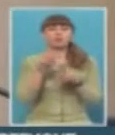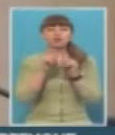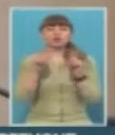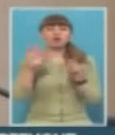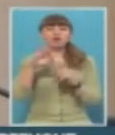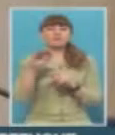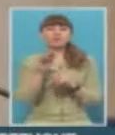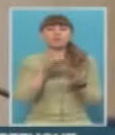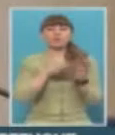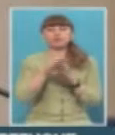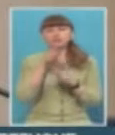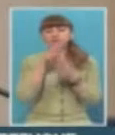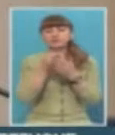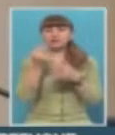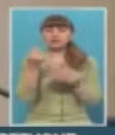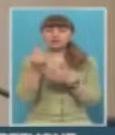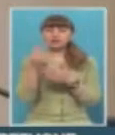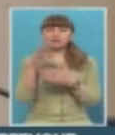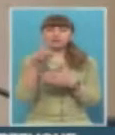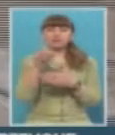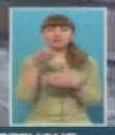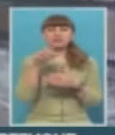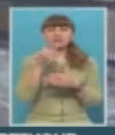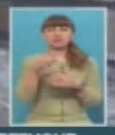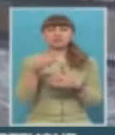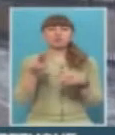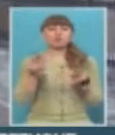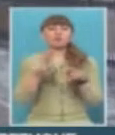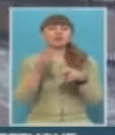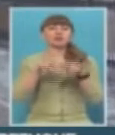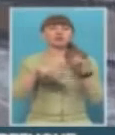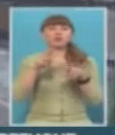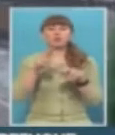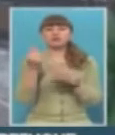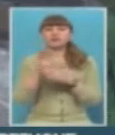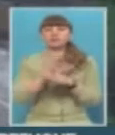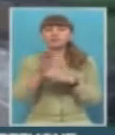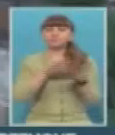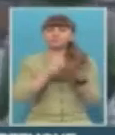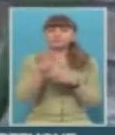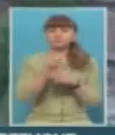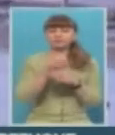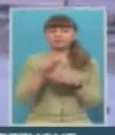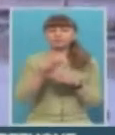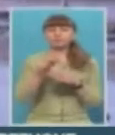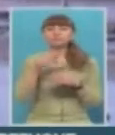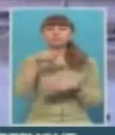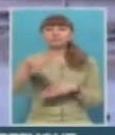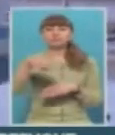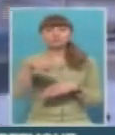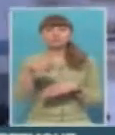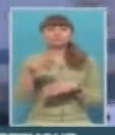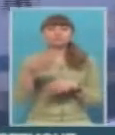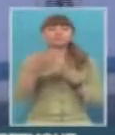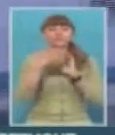официальное. Полностью за свои деньги евразийская группа построила. Средства направят на капитальный ремонт тепловых сетей Рудного, приобретут новые